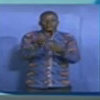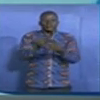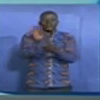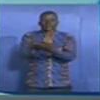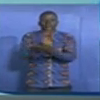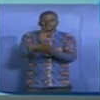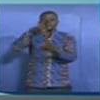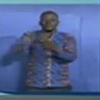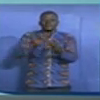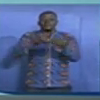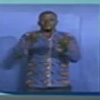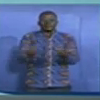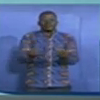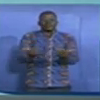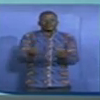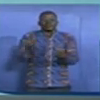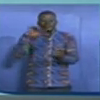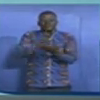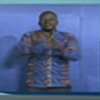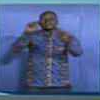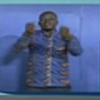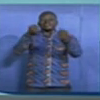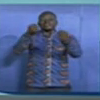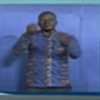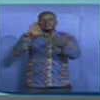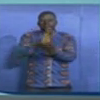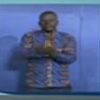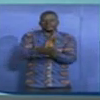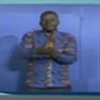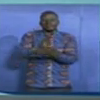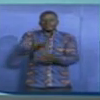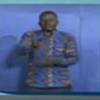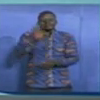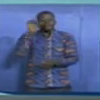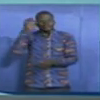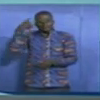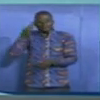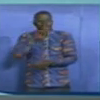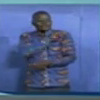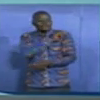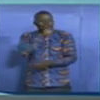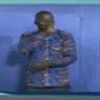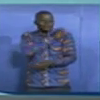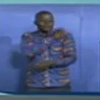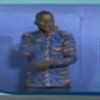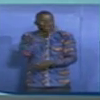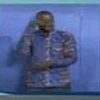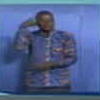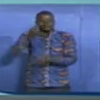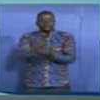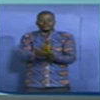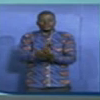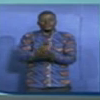Kogloé Goland, c'est le titre du film documentaire co-réalisé par Ismaël Compaoré et Luc Damiba sur l'univers des